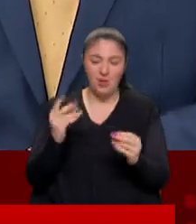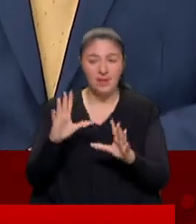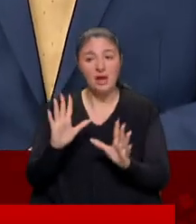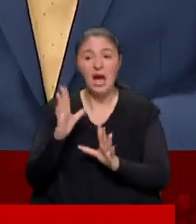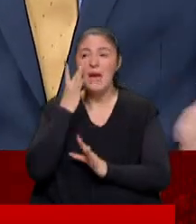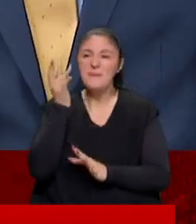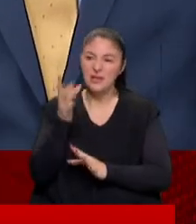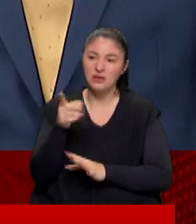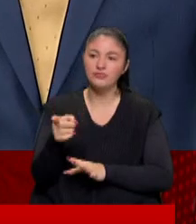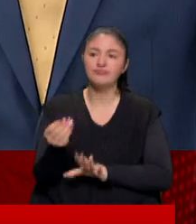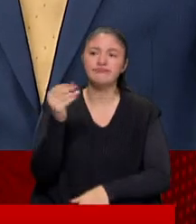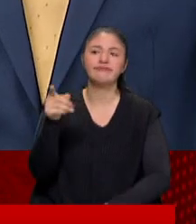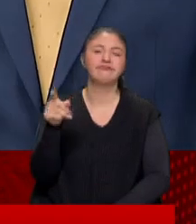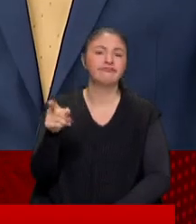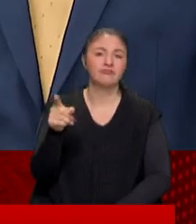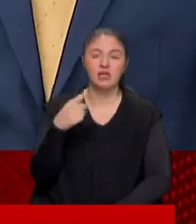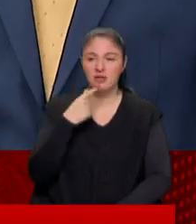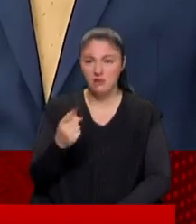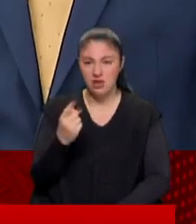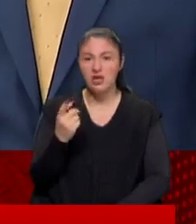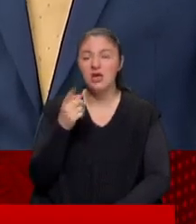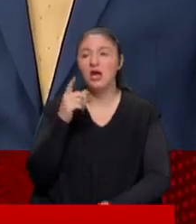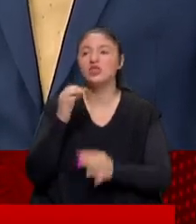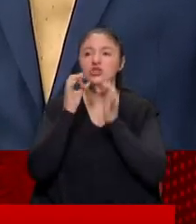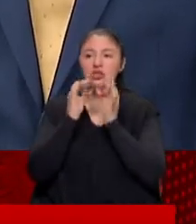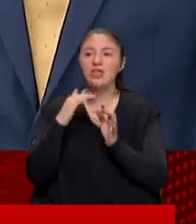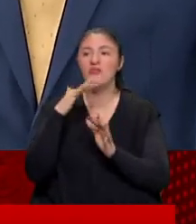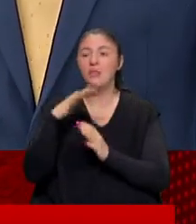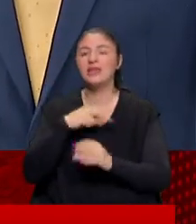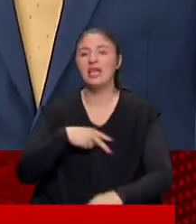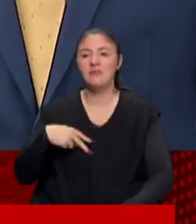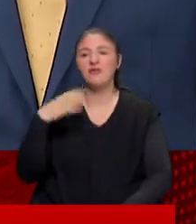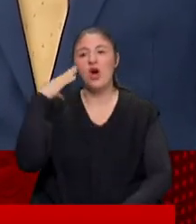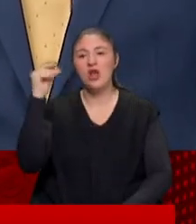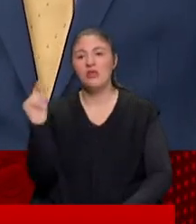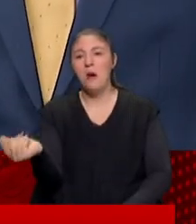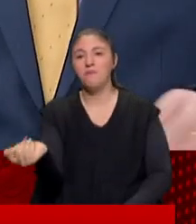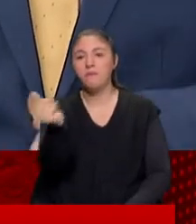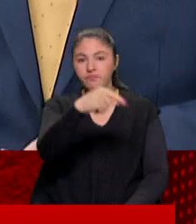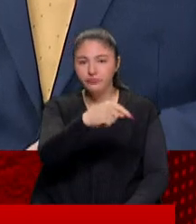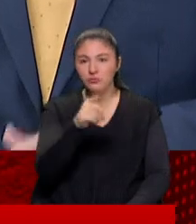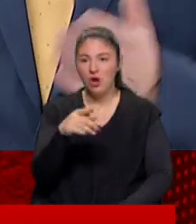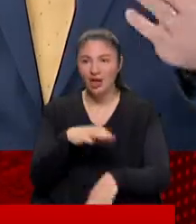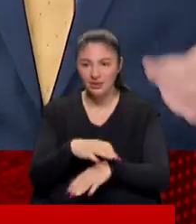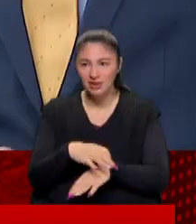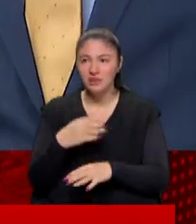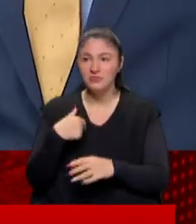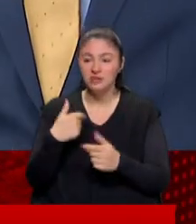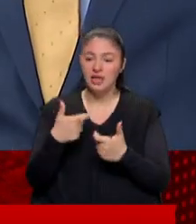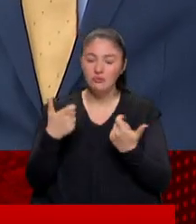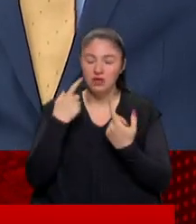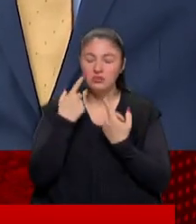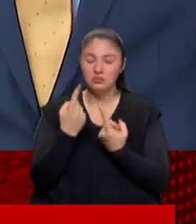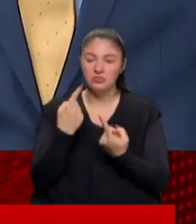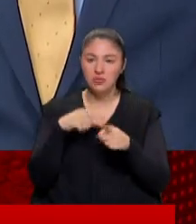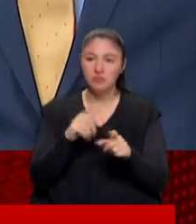ama en belirgin 3 özelliği de bu. Ne yazık ki Çin'den Avrupa'ya, Danimarka ve Hollanda'ya yayılmış bu hastalık. Bize gelişmeye devam